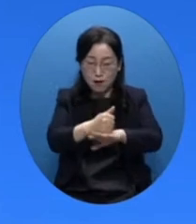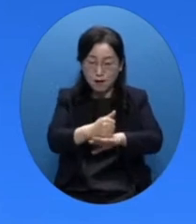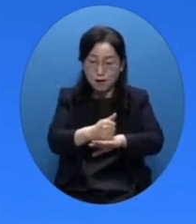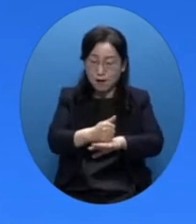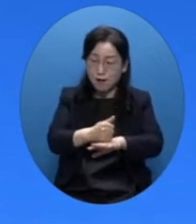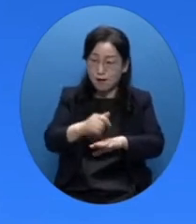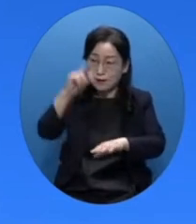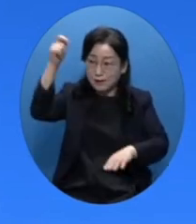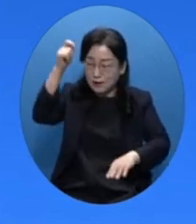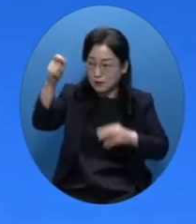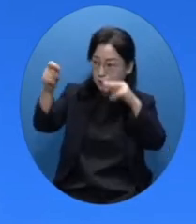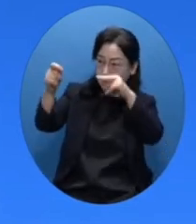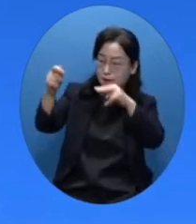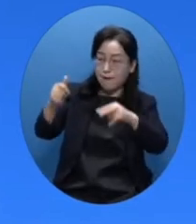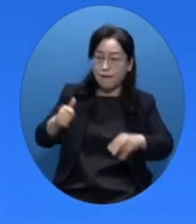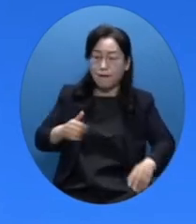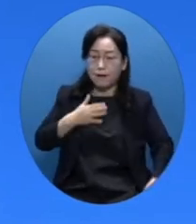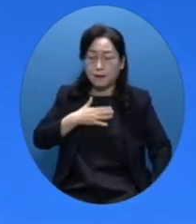분노했습니다